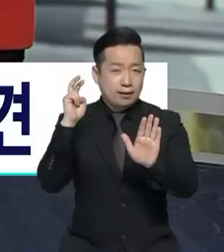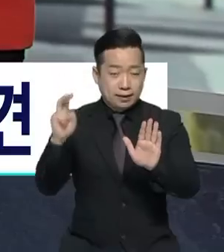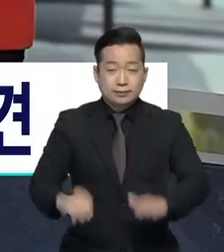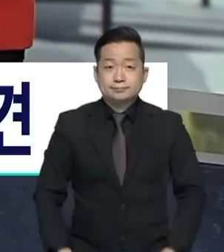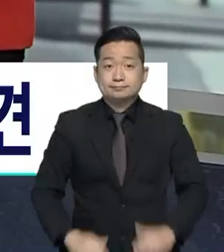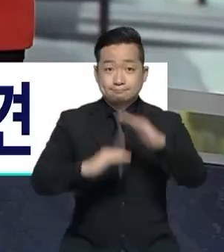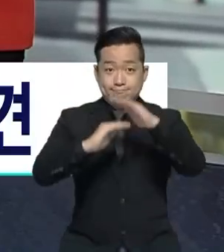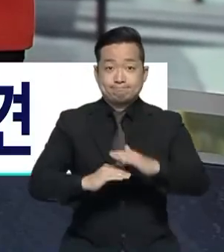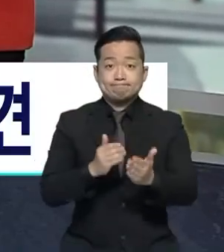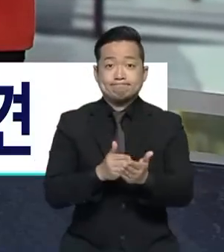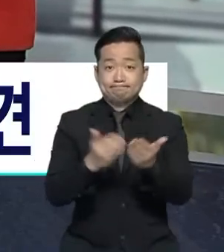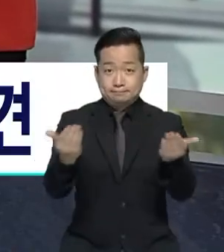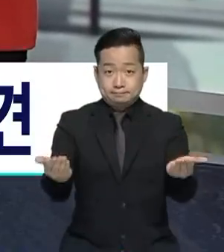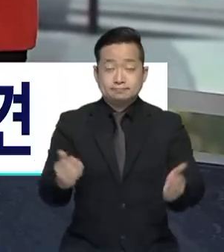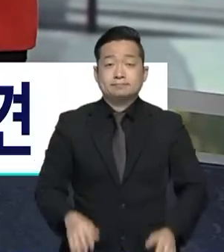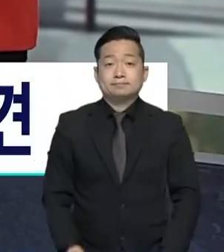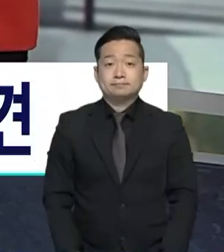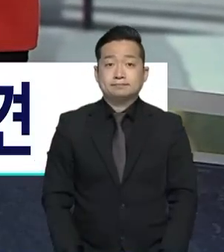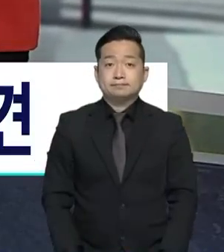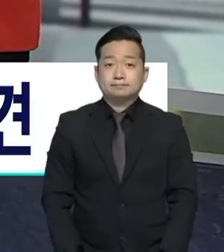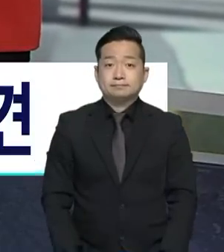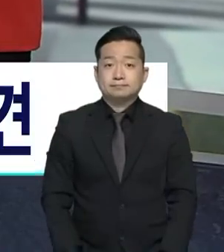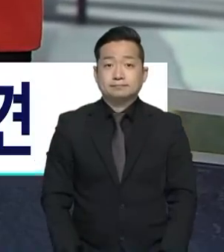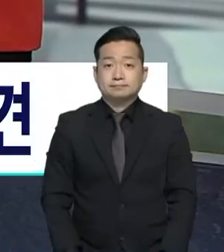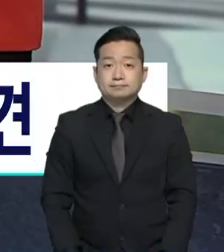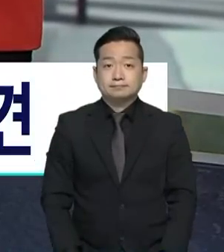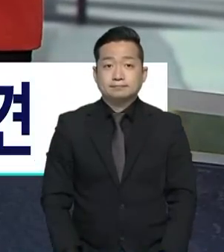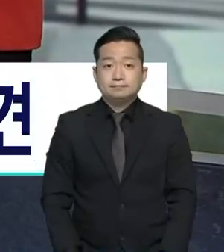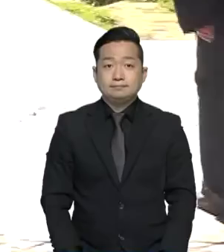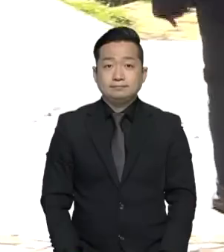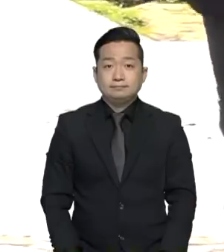전해졌습니다 백운기자의 단독보도입니다